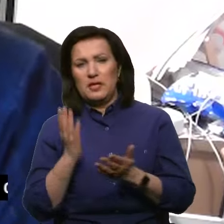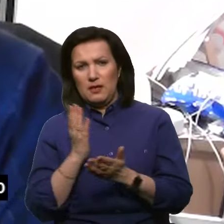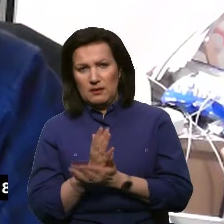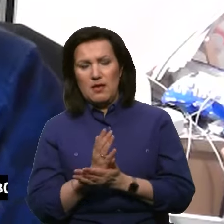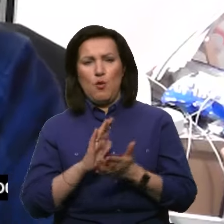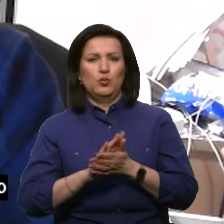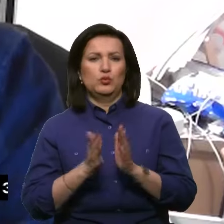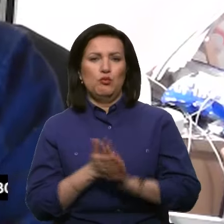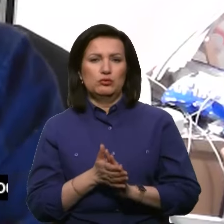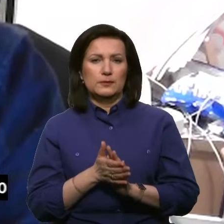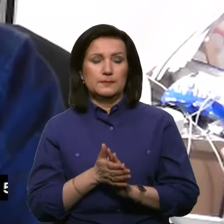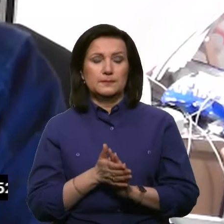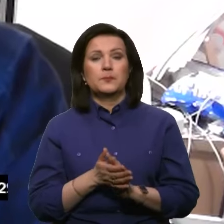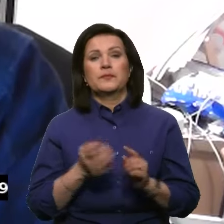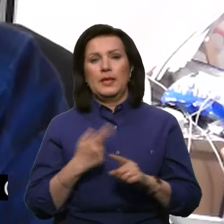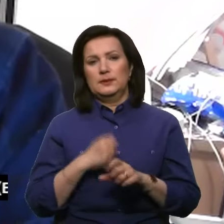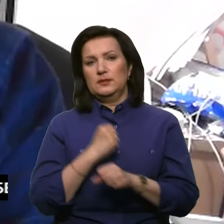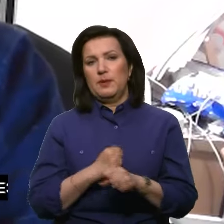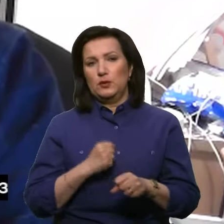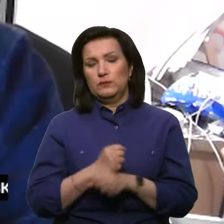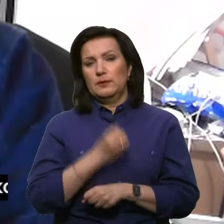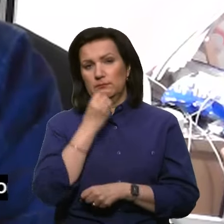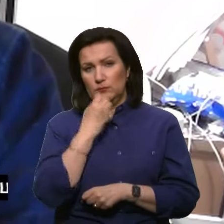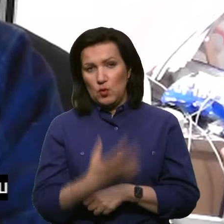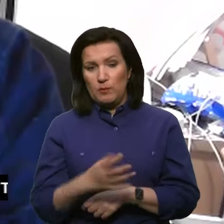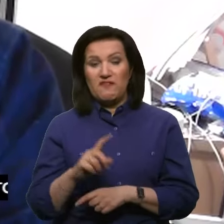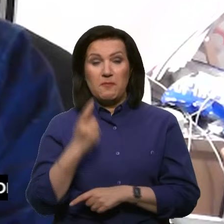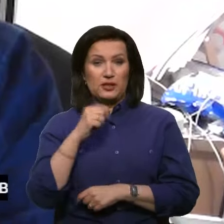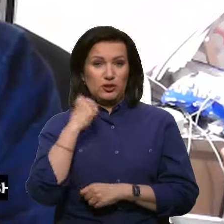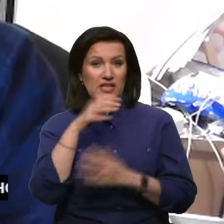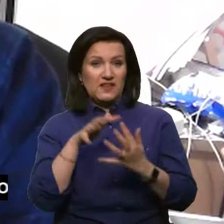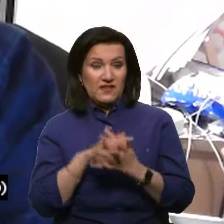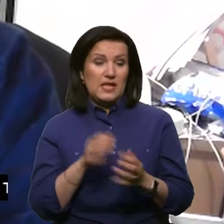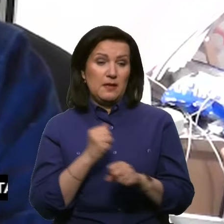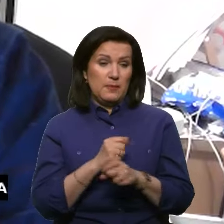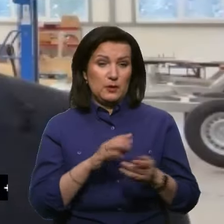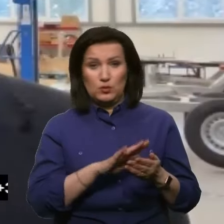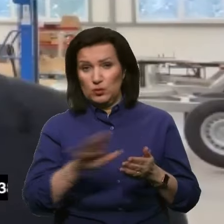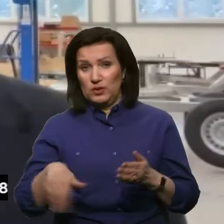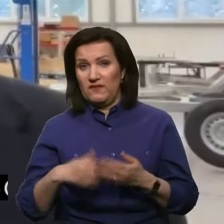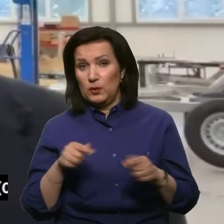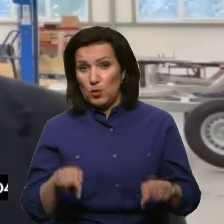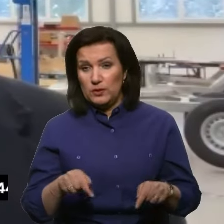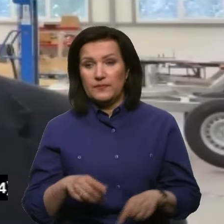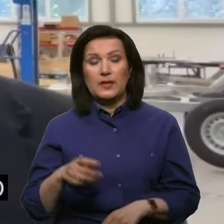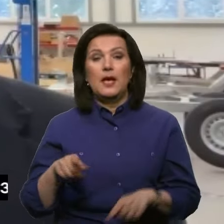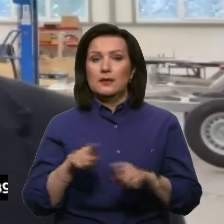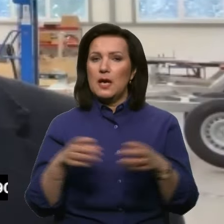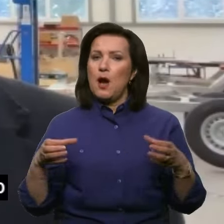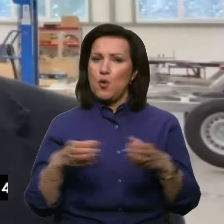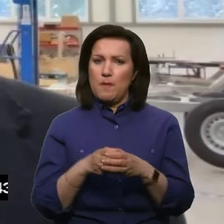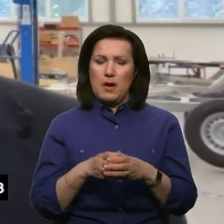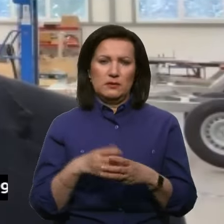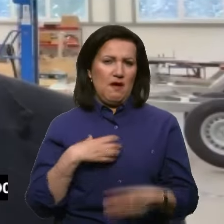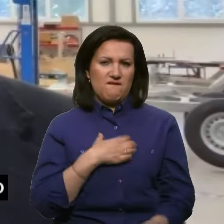рівень узгодженості. Гадаю, це спрацювало досить добре в перший рік війни і працювало відтоді. Така команда